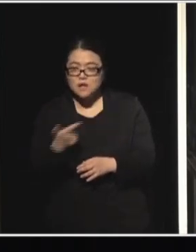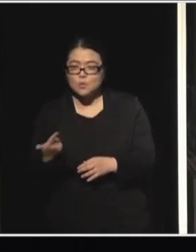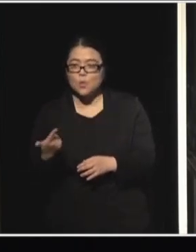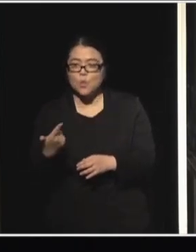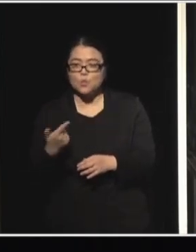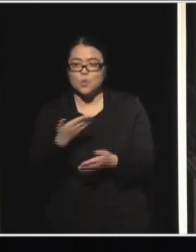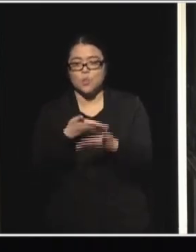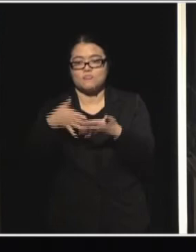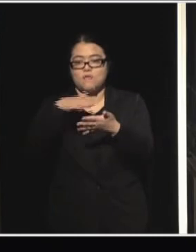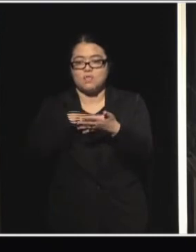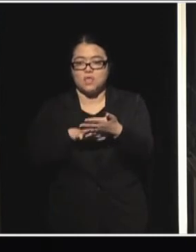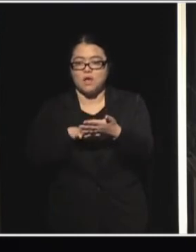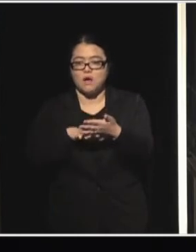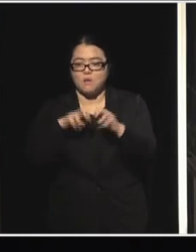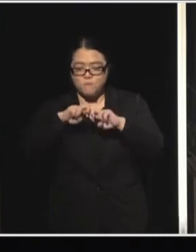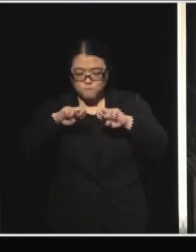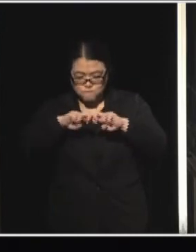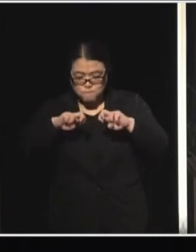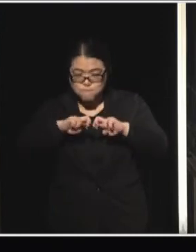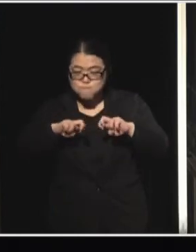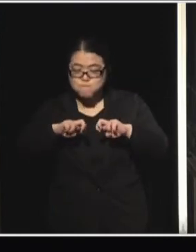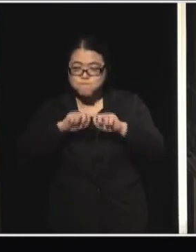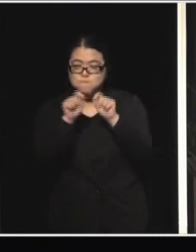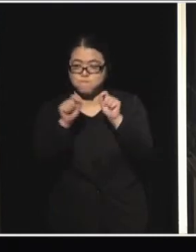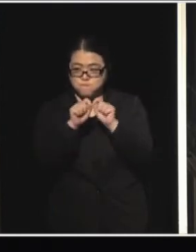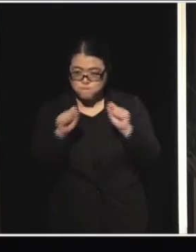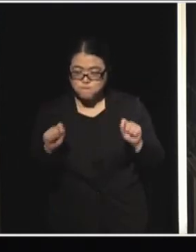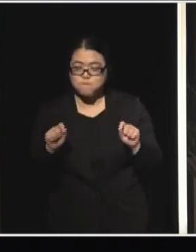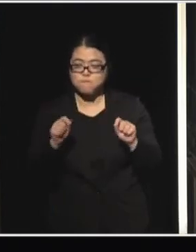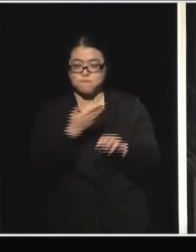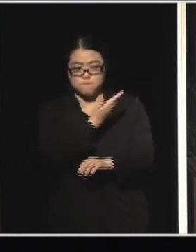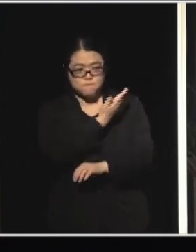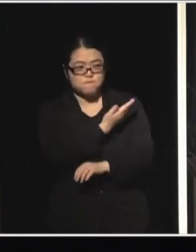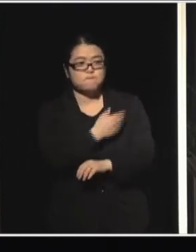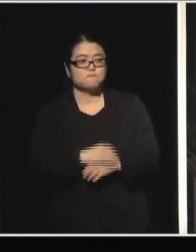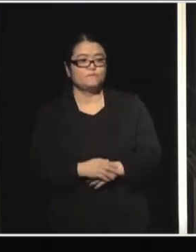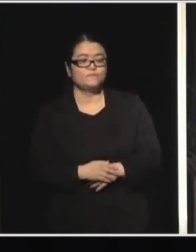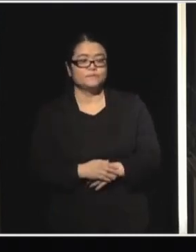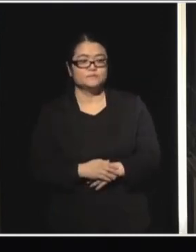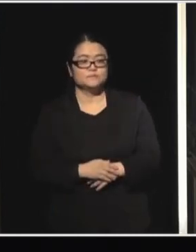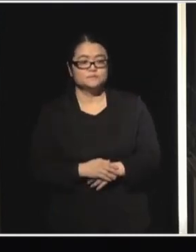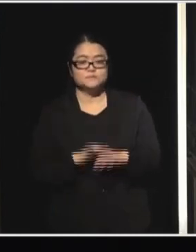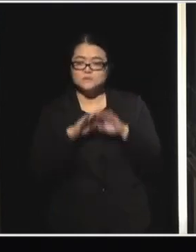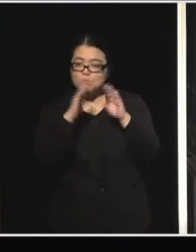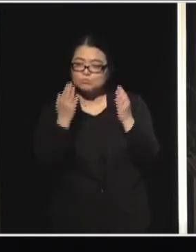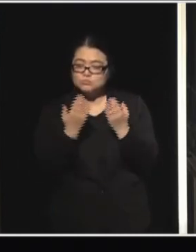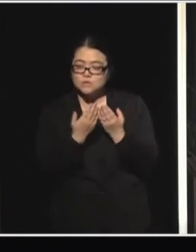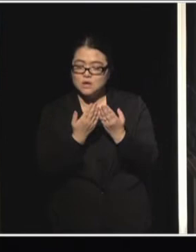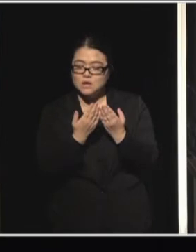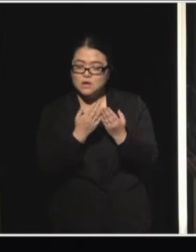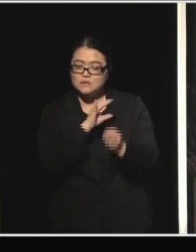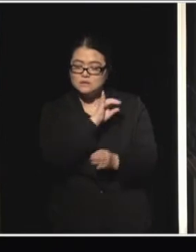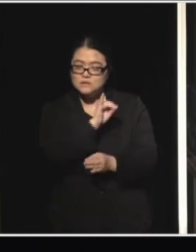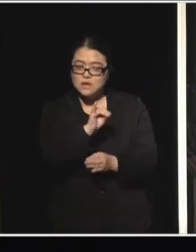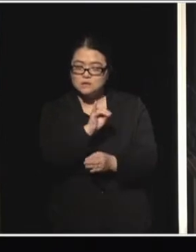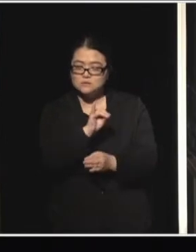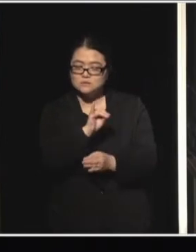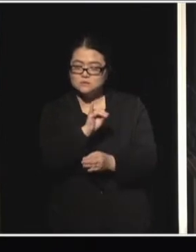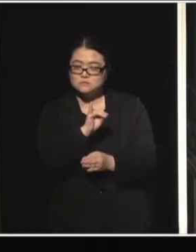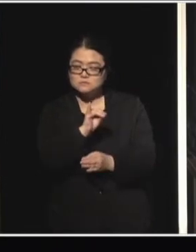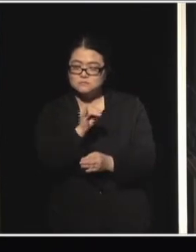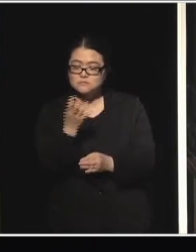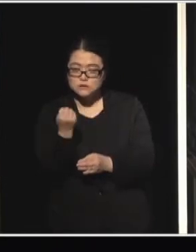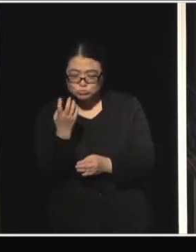に調査をしたということなんですよね全部で1035の患者さんを出張させてい